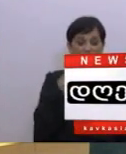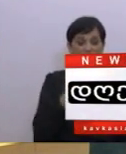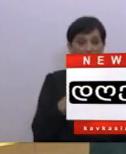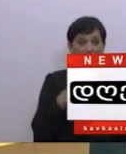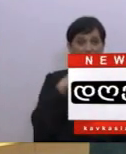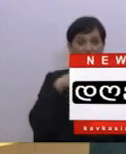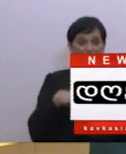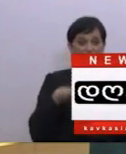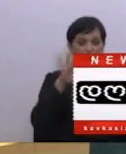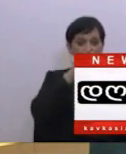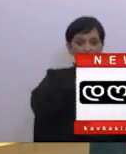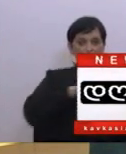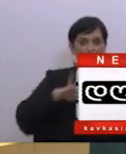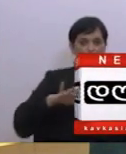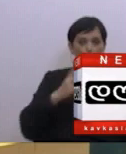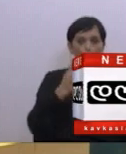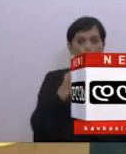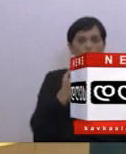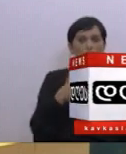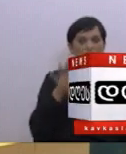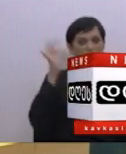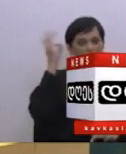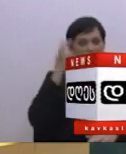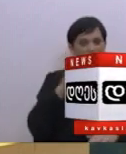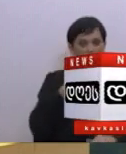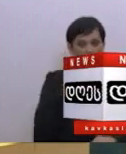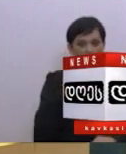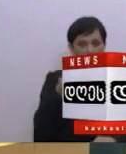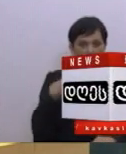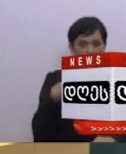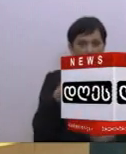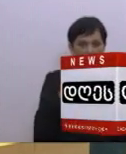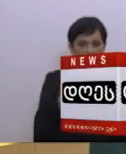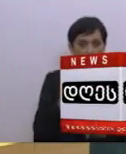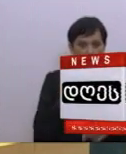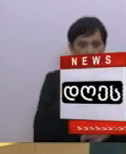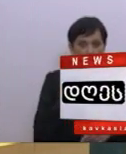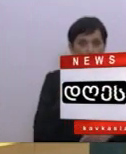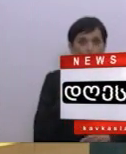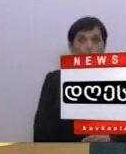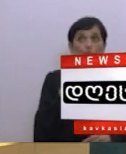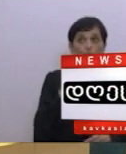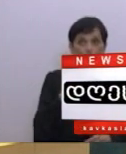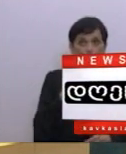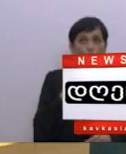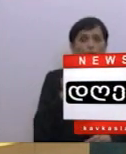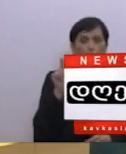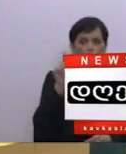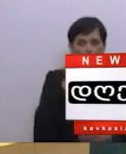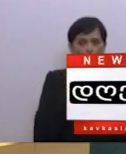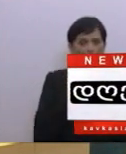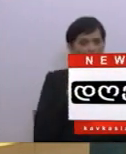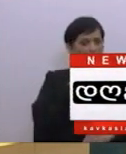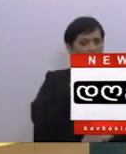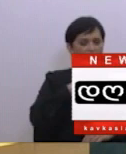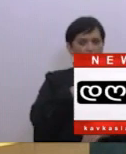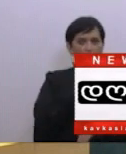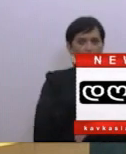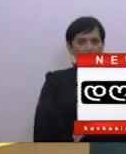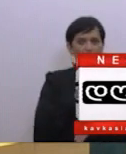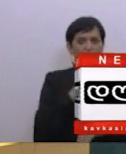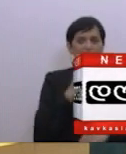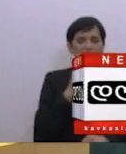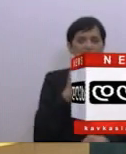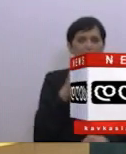tsqaldidobis gamoqeneba, romelsats 200-se meti germaneli sheetsira. Tumtsa ikats arian arasaparlamento tsalebi